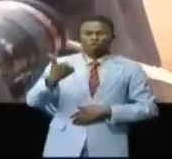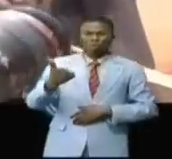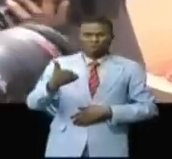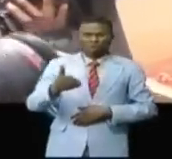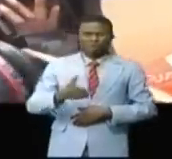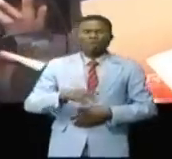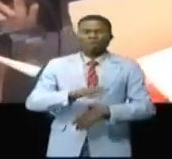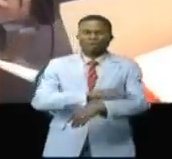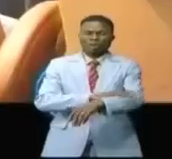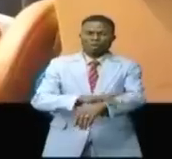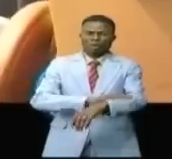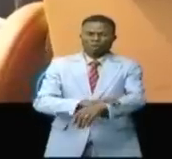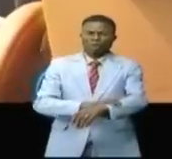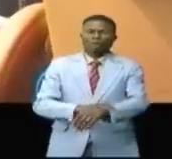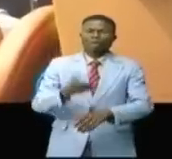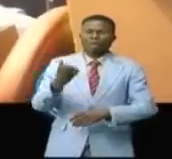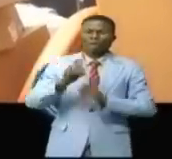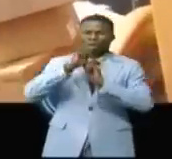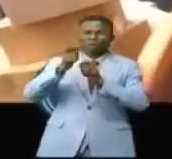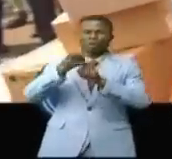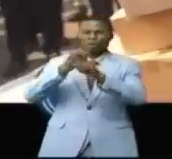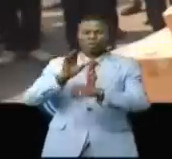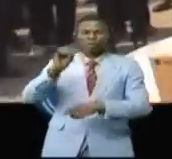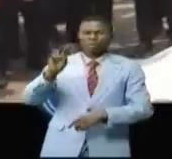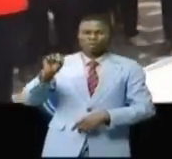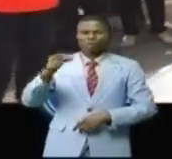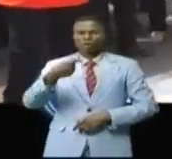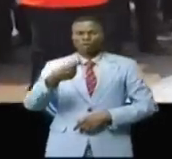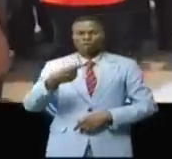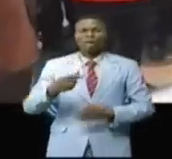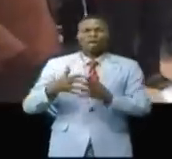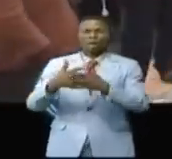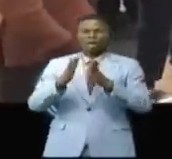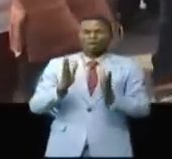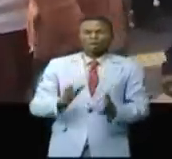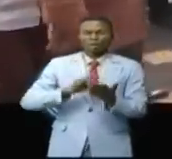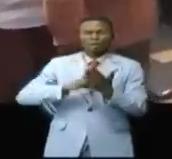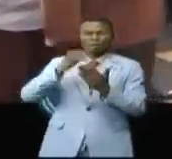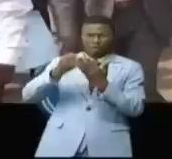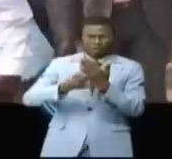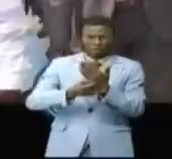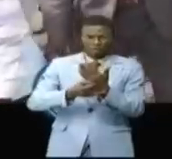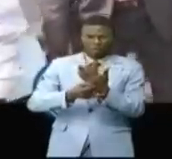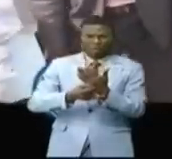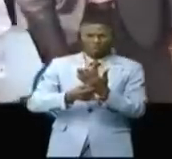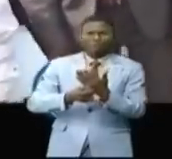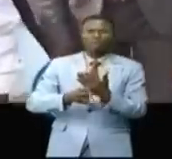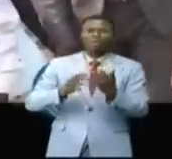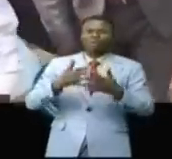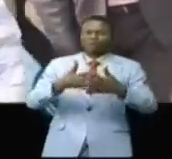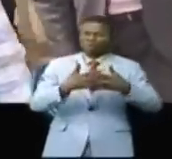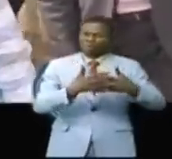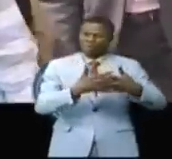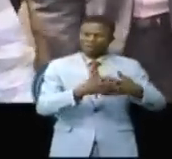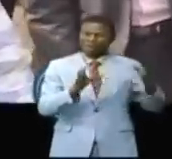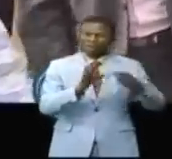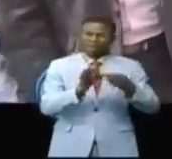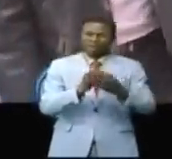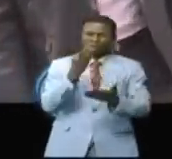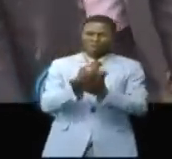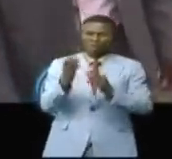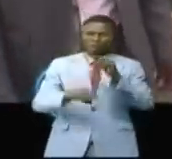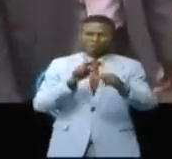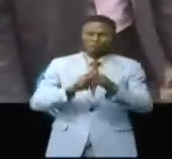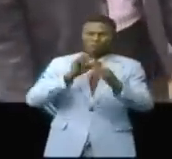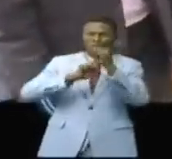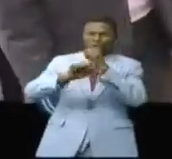offert pendant par lohan chez american projet cure dans le cadre de son partenariat avec le fonds national de